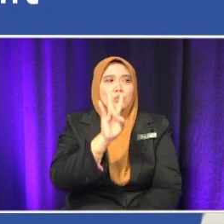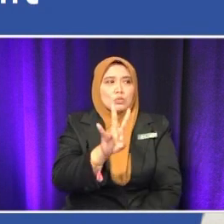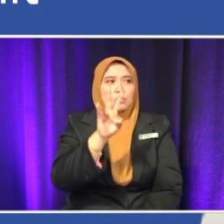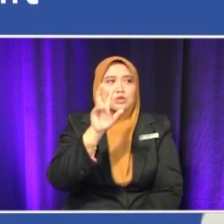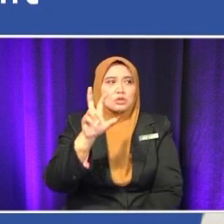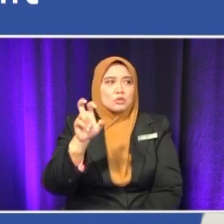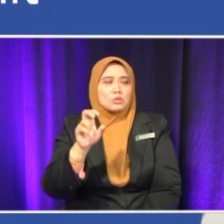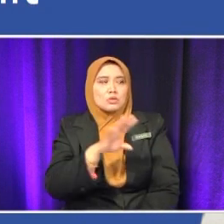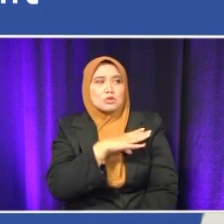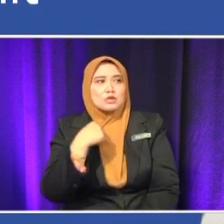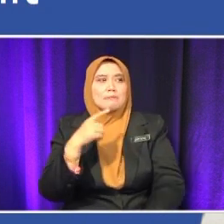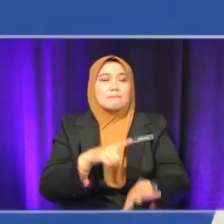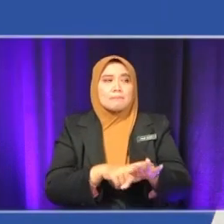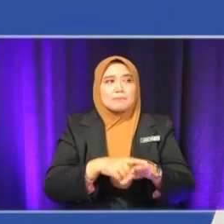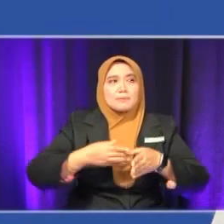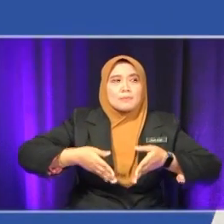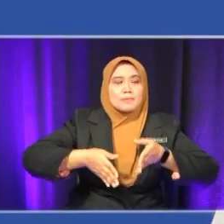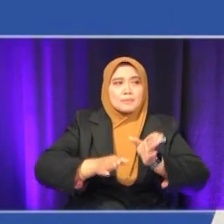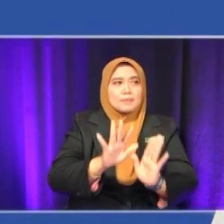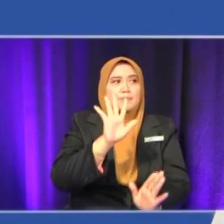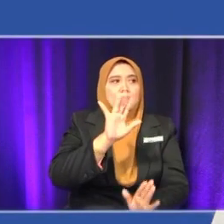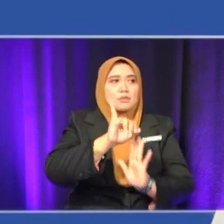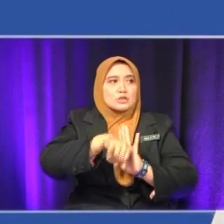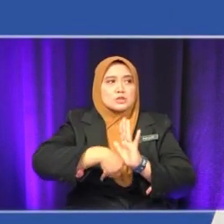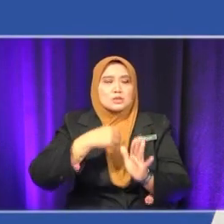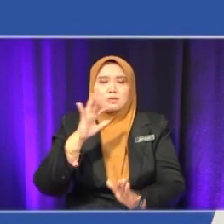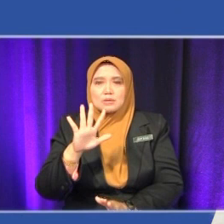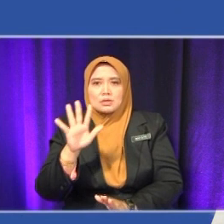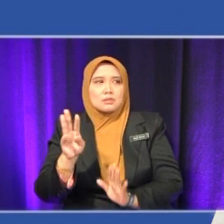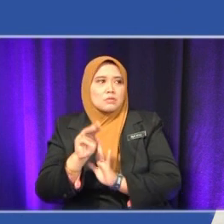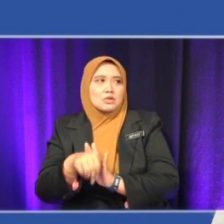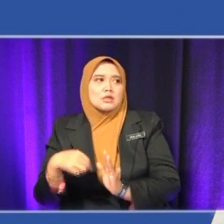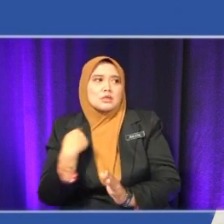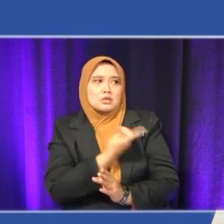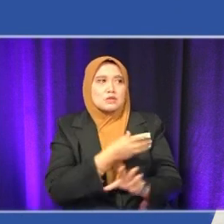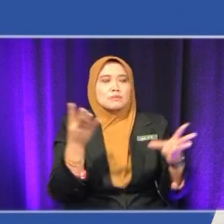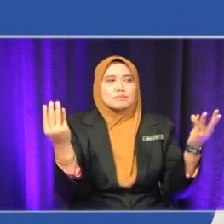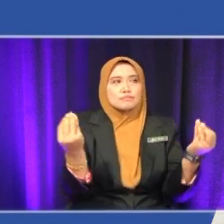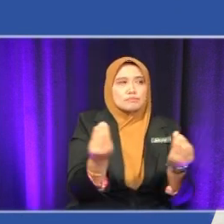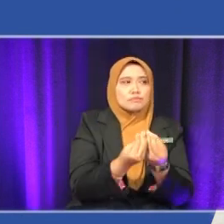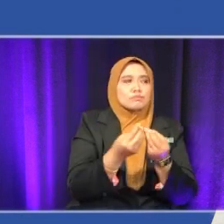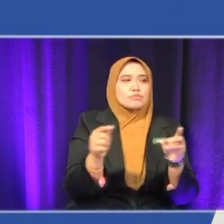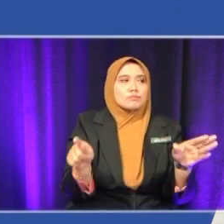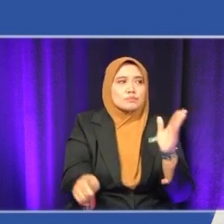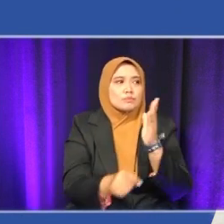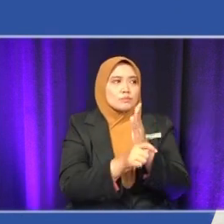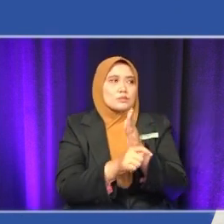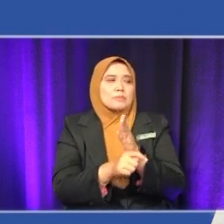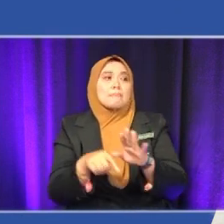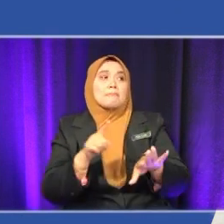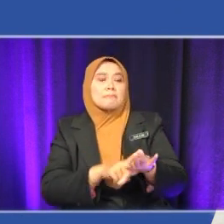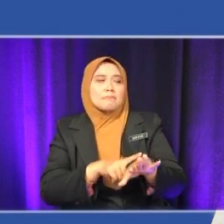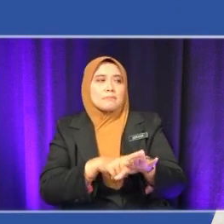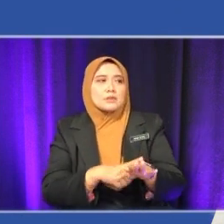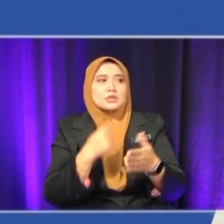perjalanan 5 jam 55 minit. Kita tambahkan dan kita akan dapat waktu tiba paling awal di lapangan terbang M